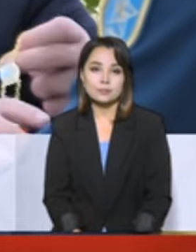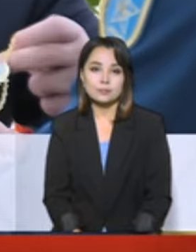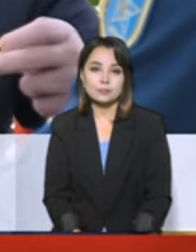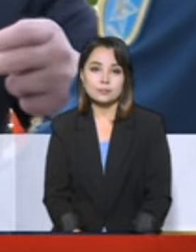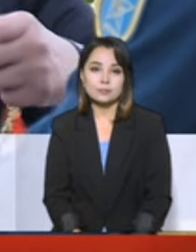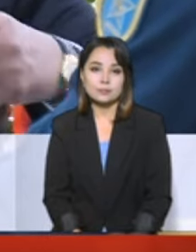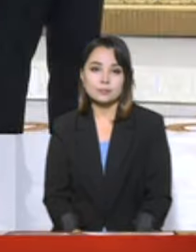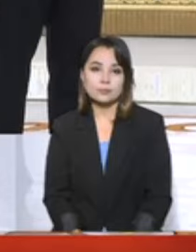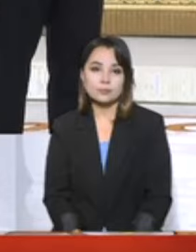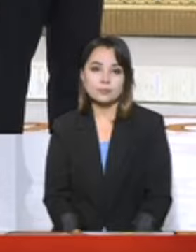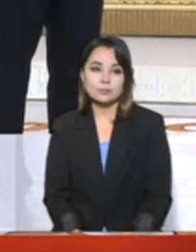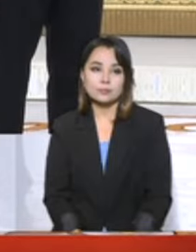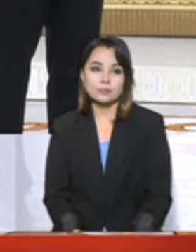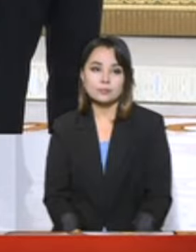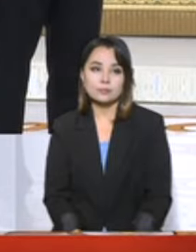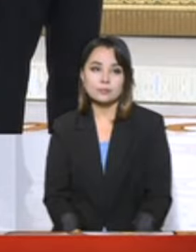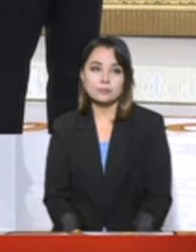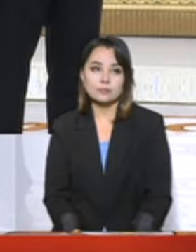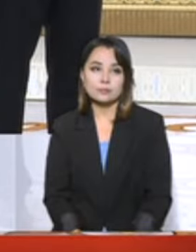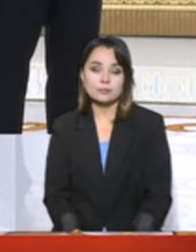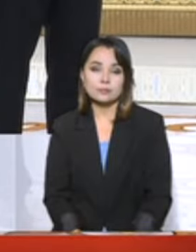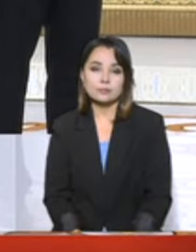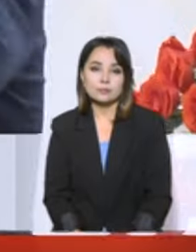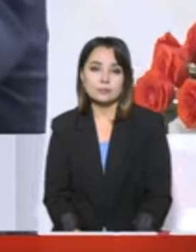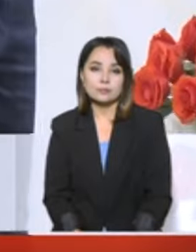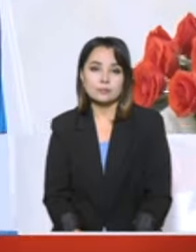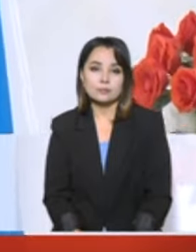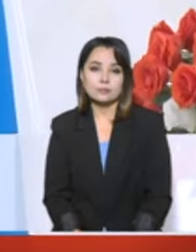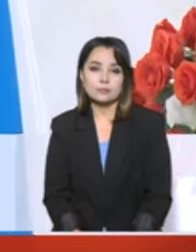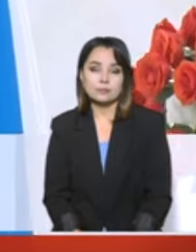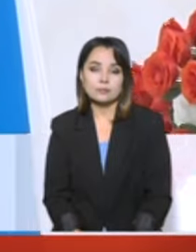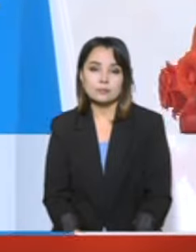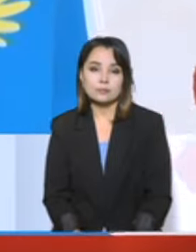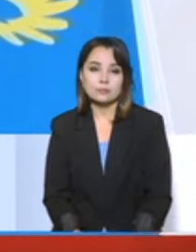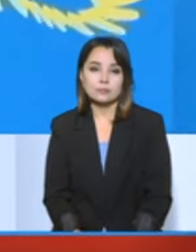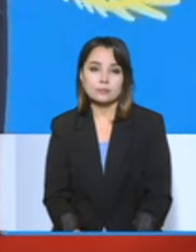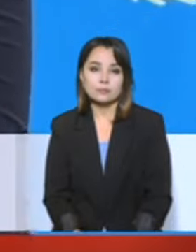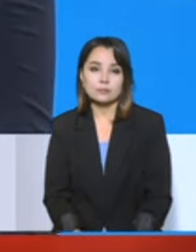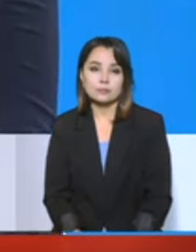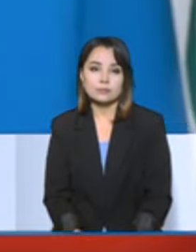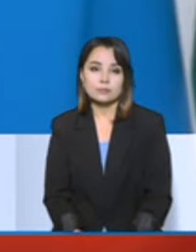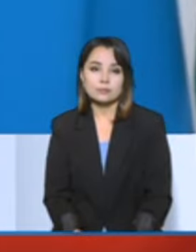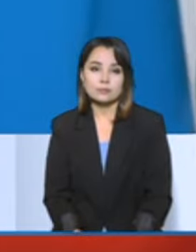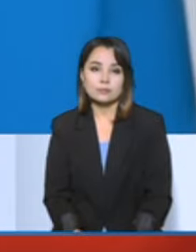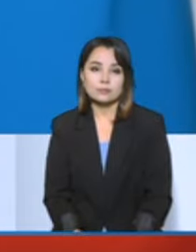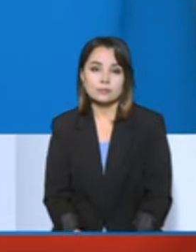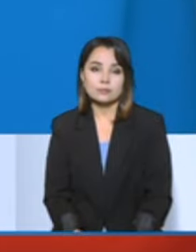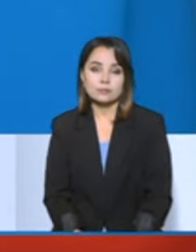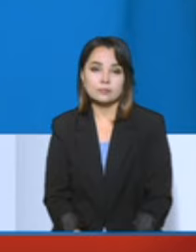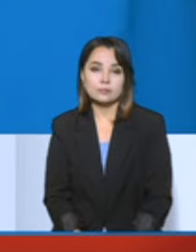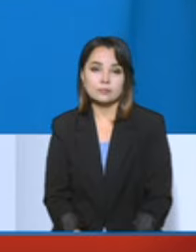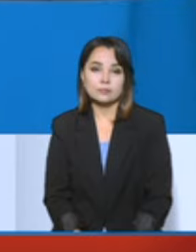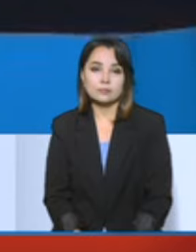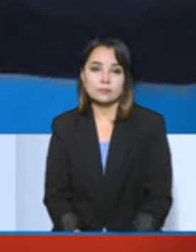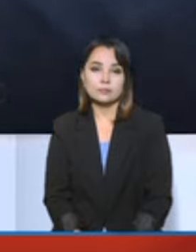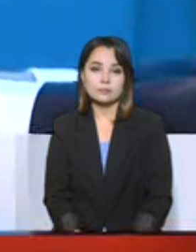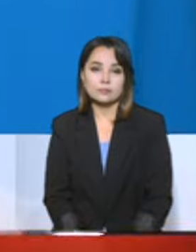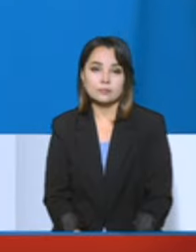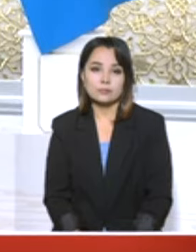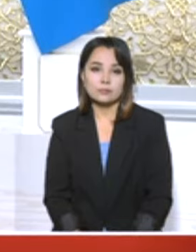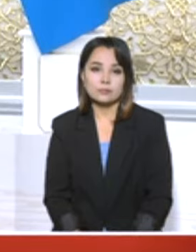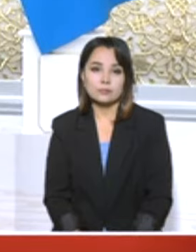Мирамонович Мирзиёев Алтын Қыран орденімен наградталсын. Қазақстан Республикасының президенті Қасым-Жомарт